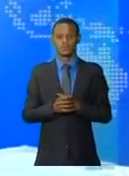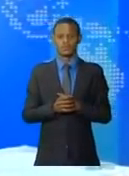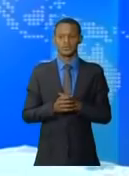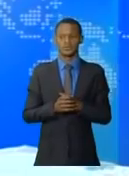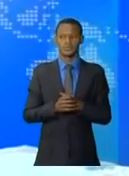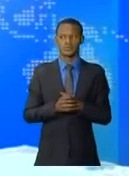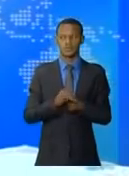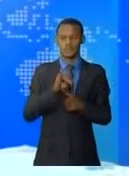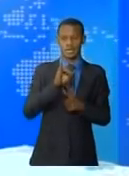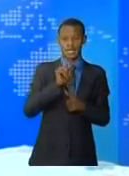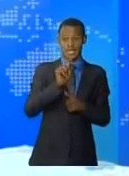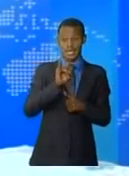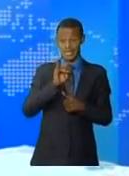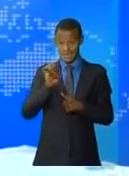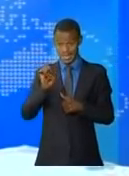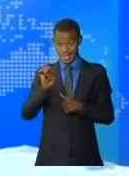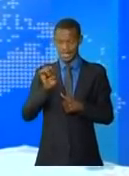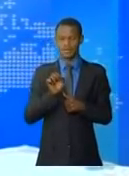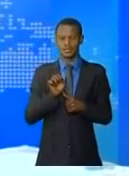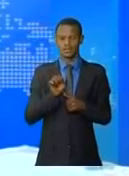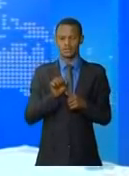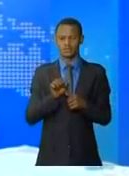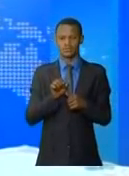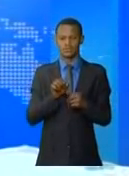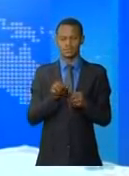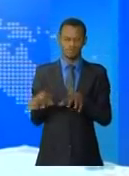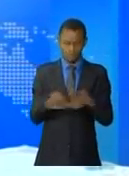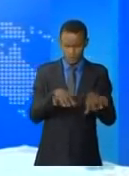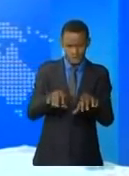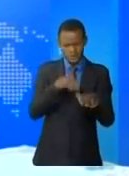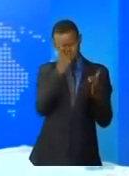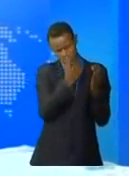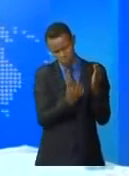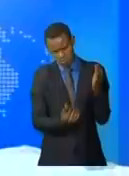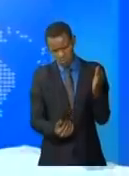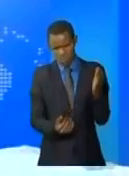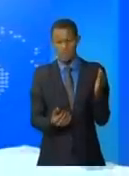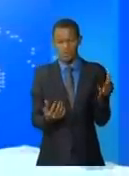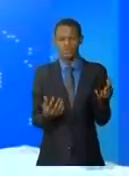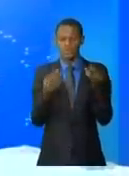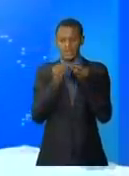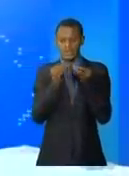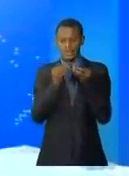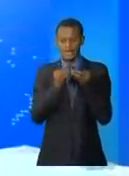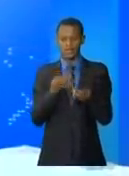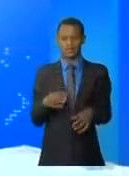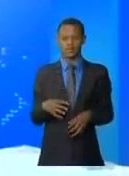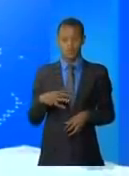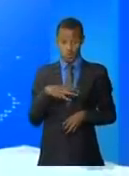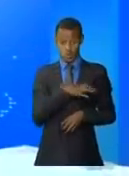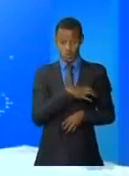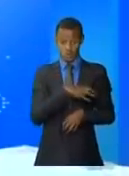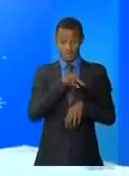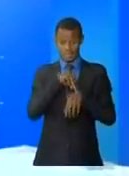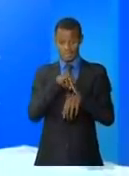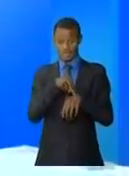le cadre de l'exécution de sa feuille de route des priorités. Le comité national ITIE a organisé